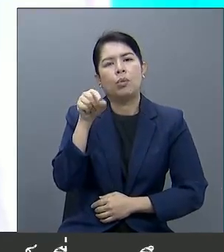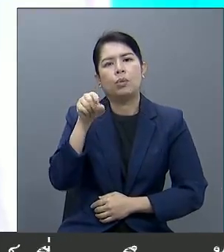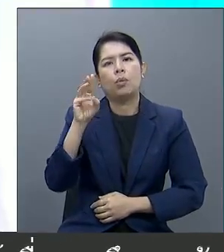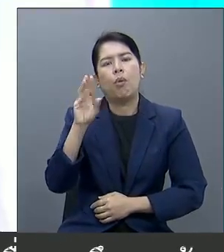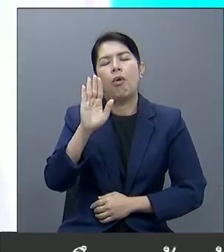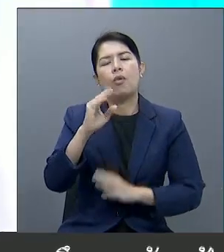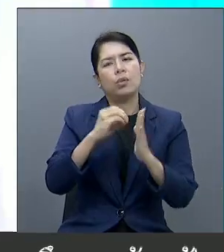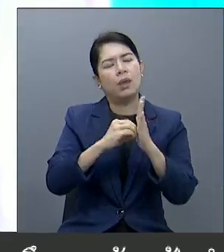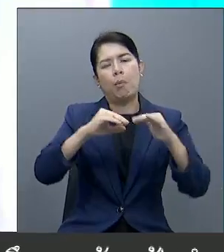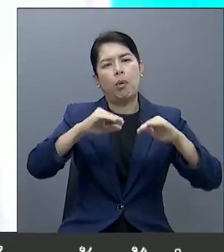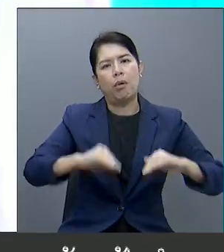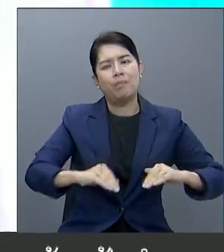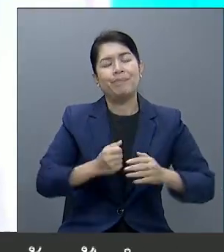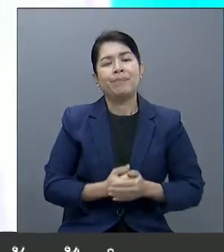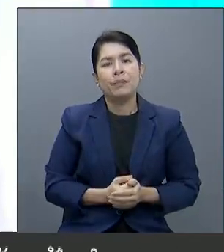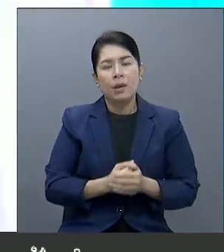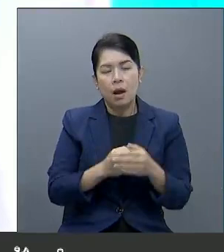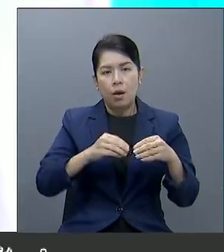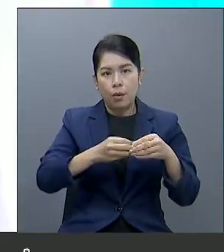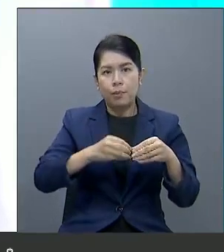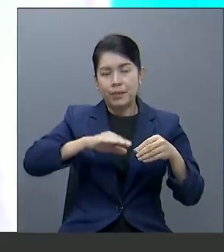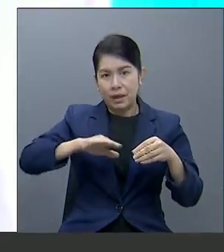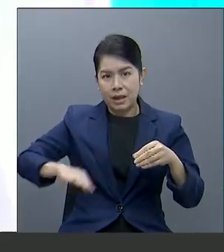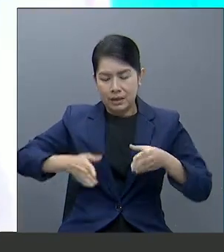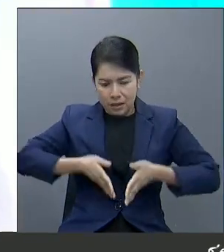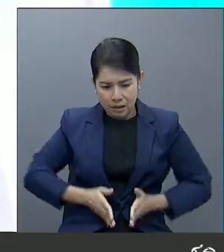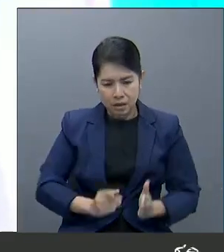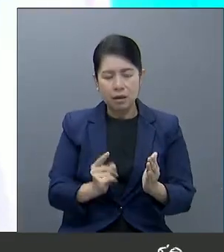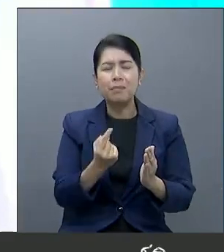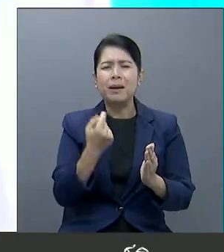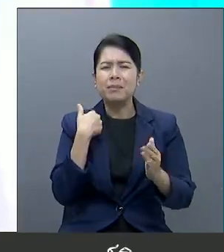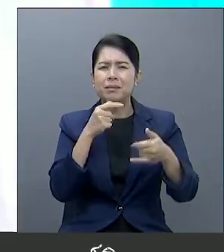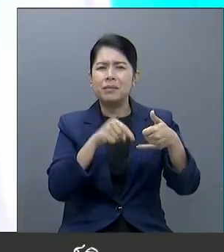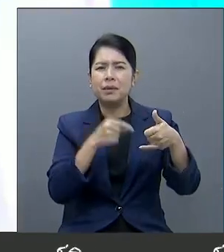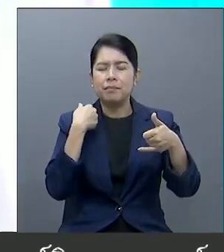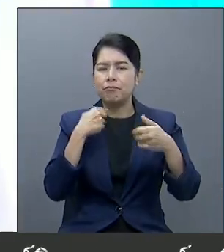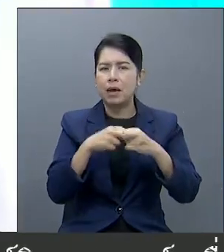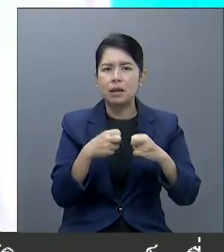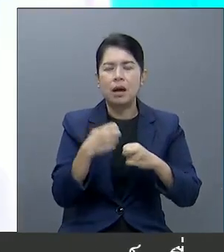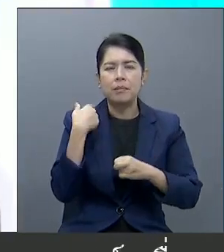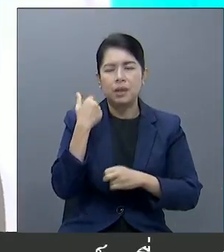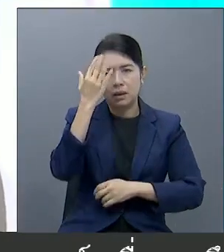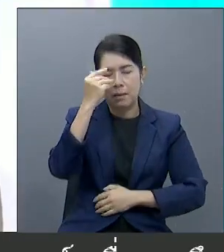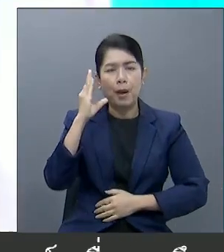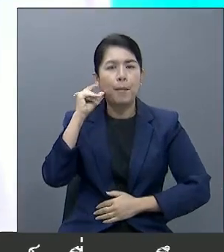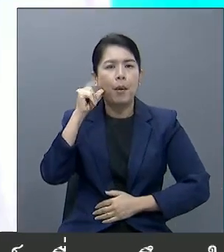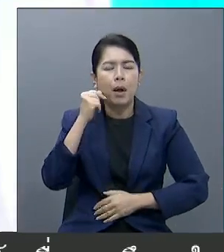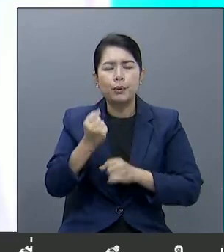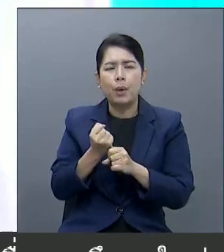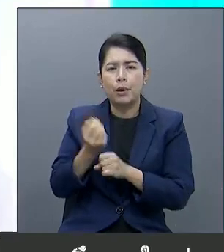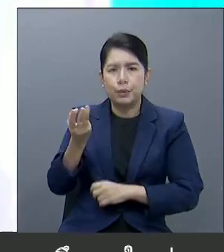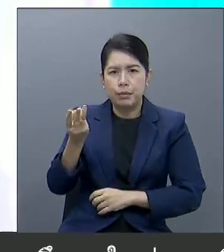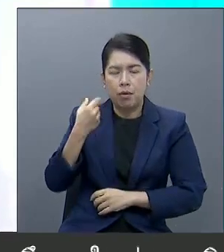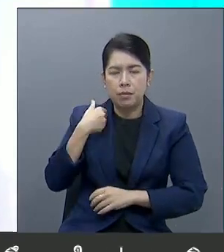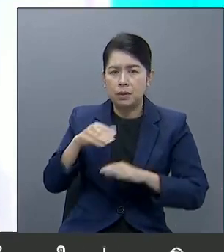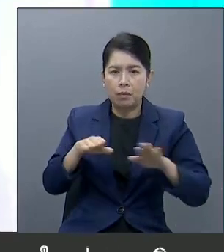การณ์ของเด็กที่เกิดค่ะมันก็มีหลายรูปแบบเนาะคือเกิดจากความไม่พร้อมคือพวกแม่ตั้งครรภ์วัยรุ่นหรือว่า